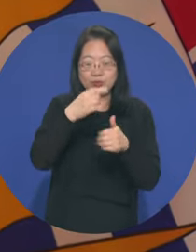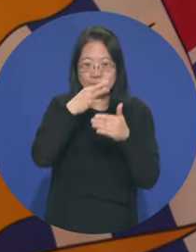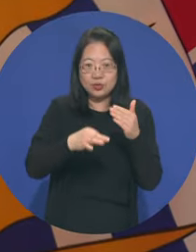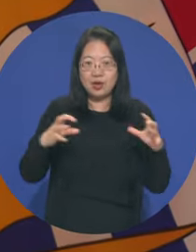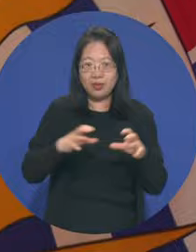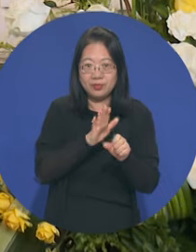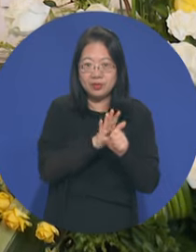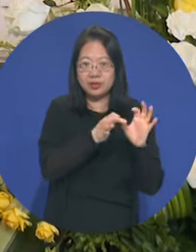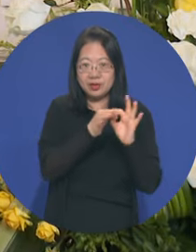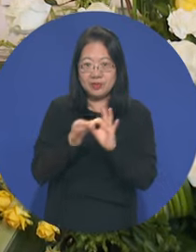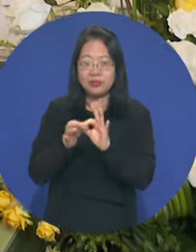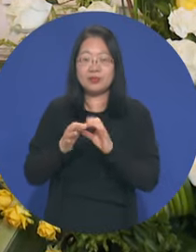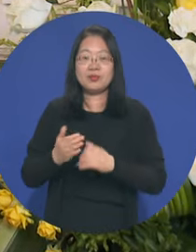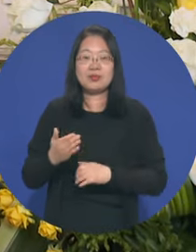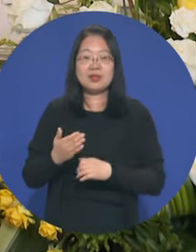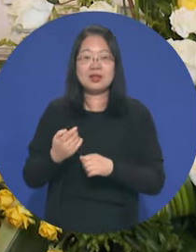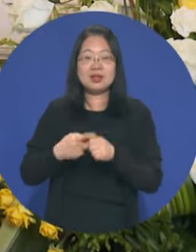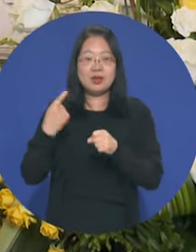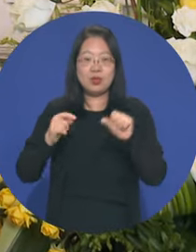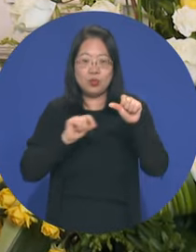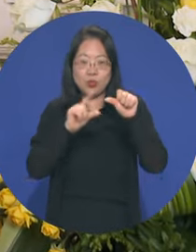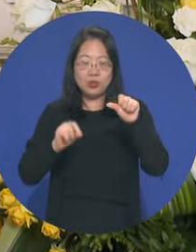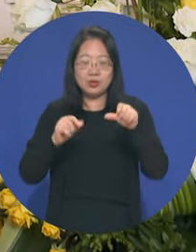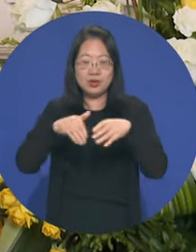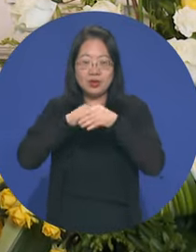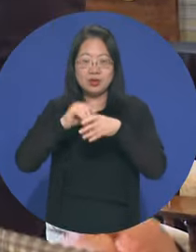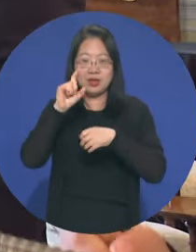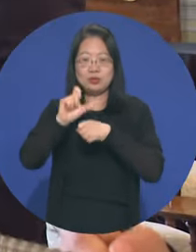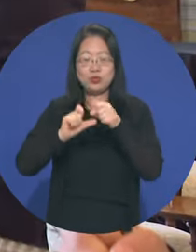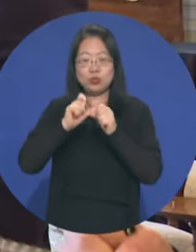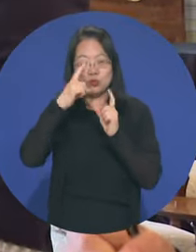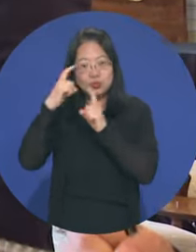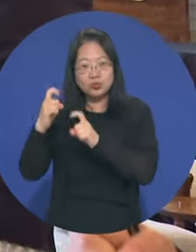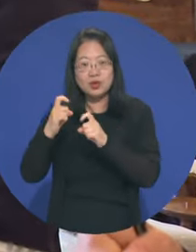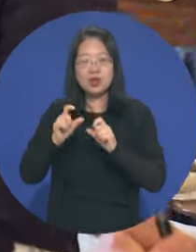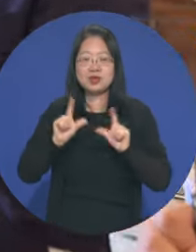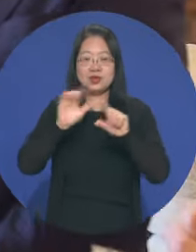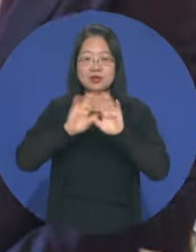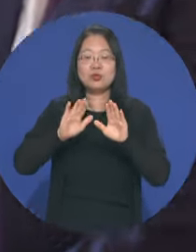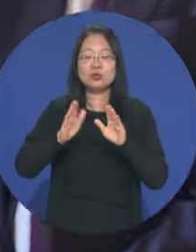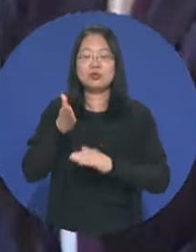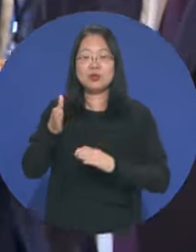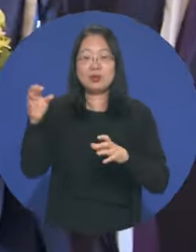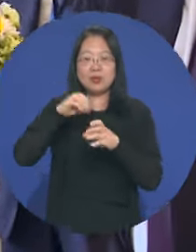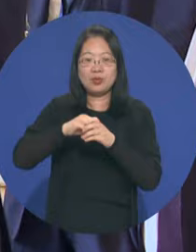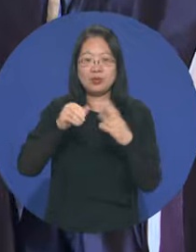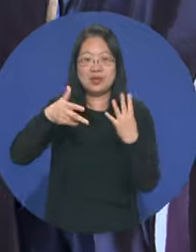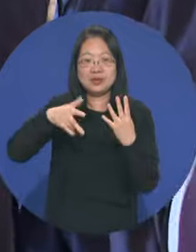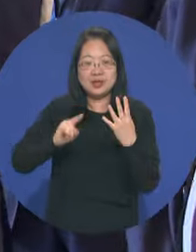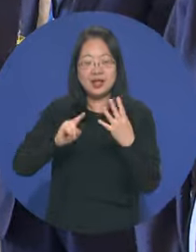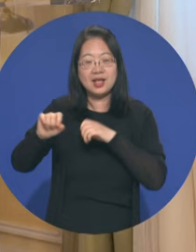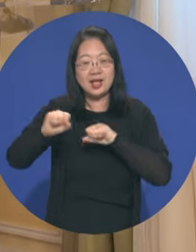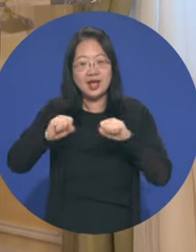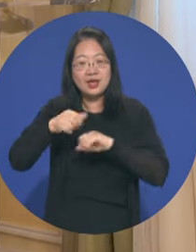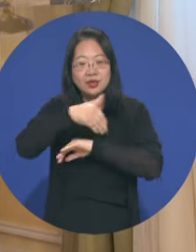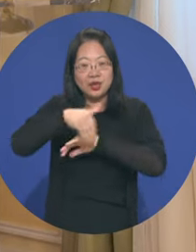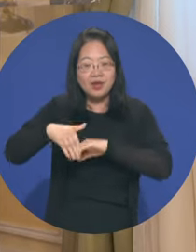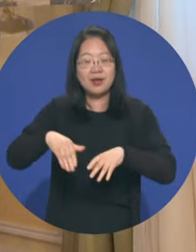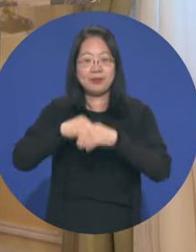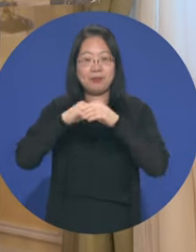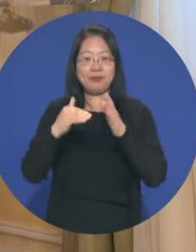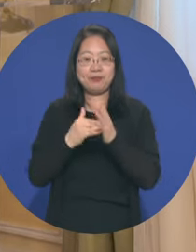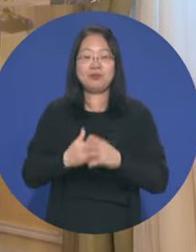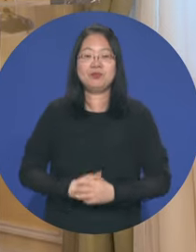협력 교류도 이어왔습니다. 지난해 5월엔 자매결연 15주년을 기념하며 기후 분야를 포함한 제4차 실행